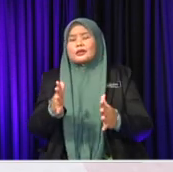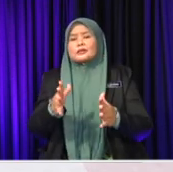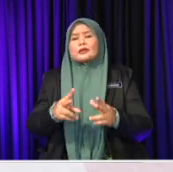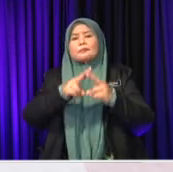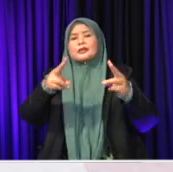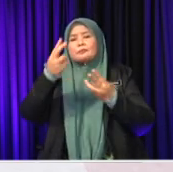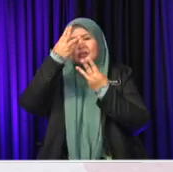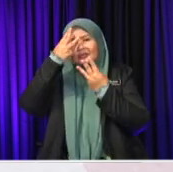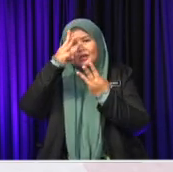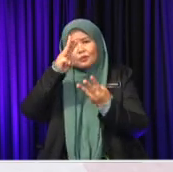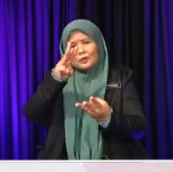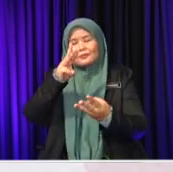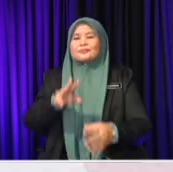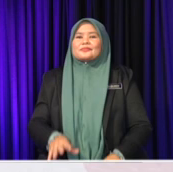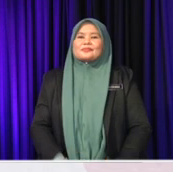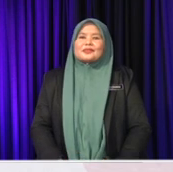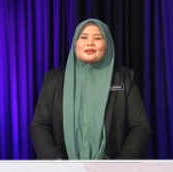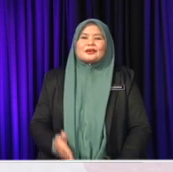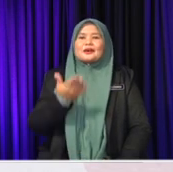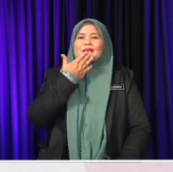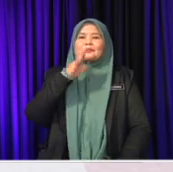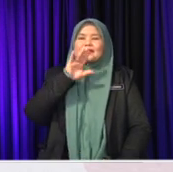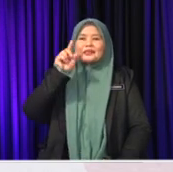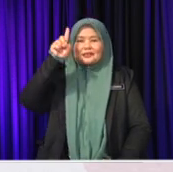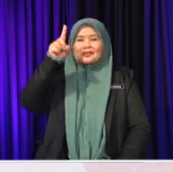bertakwa Masya Allah Alhamdulillah